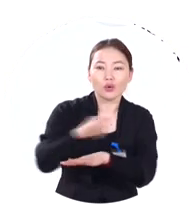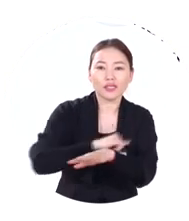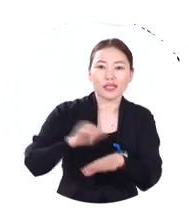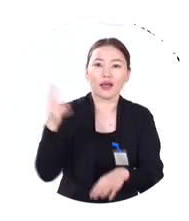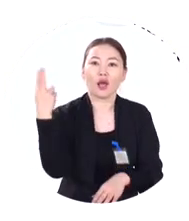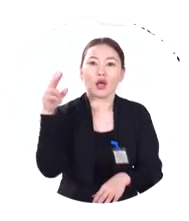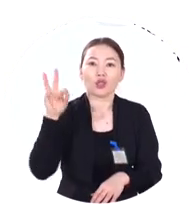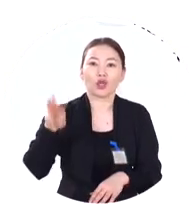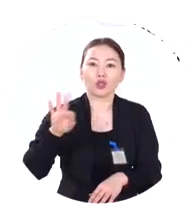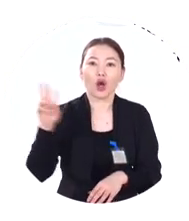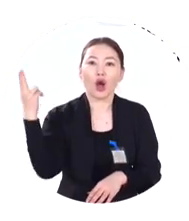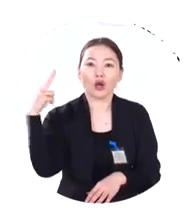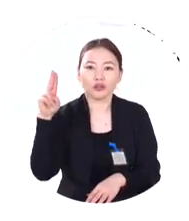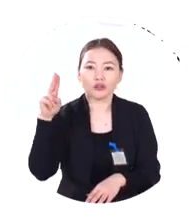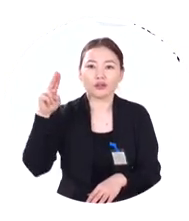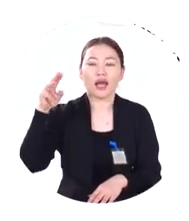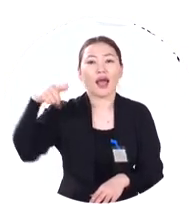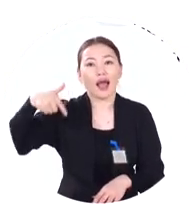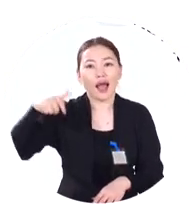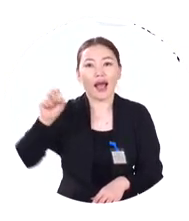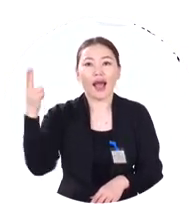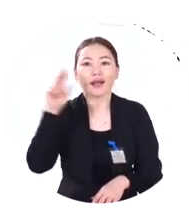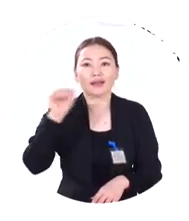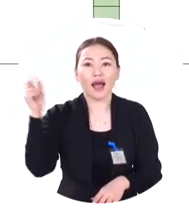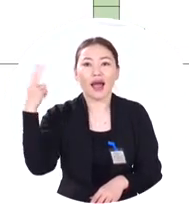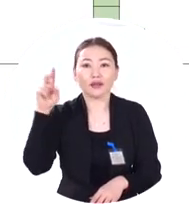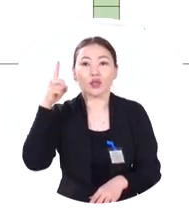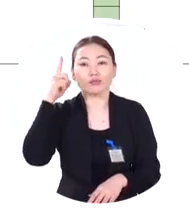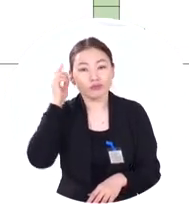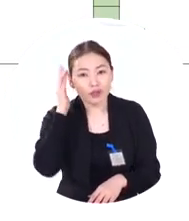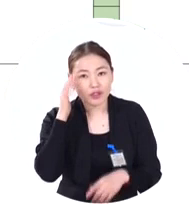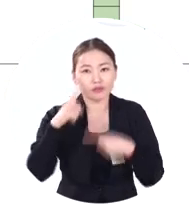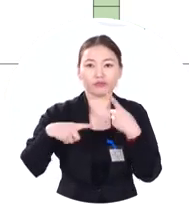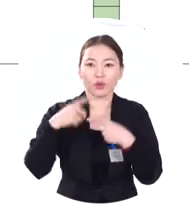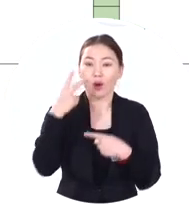нэ. За хичээлдээ итгэвтэй оролцоорой хүүхдүүдээ.